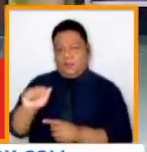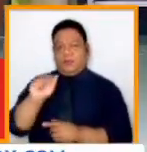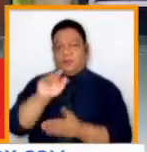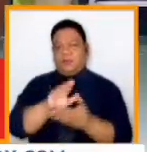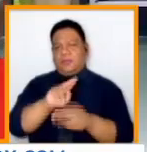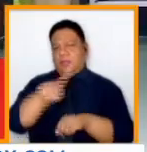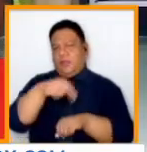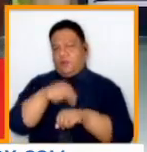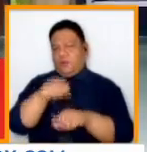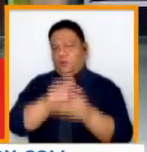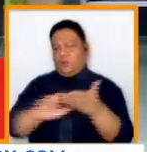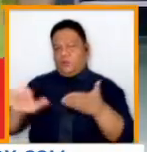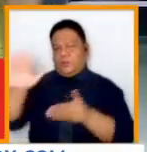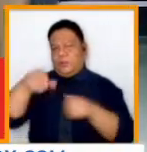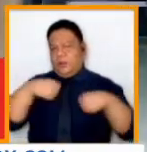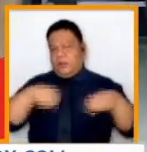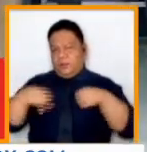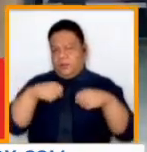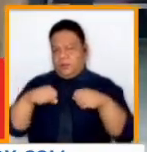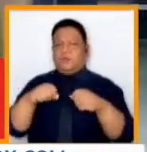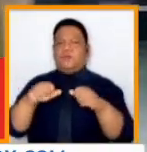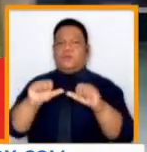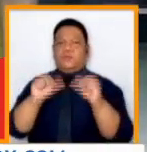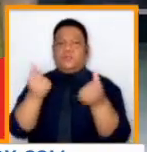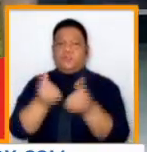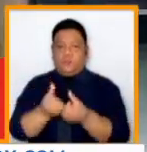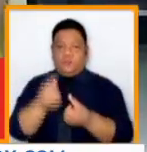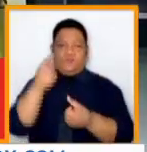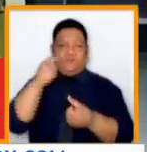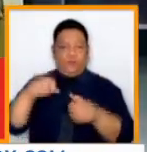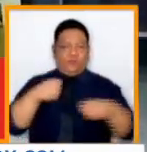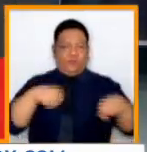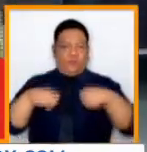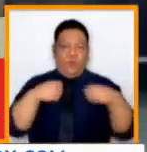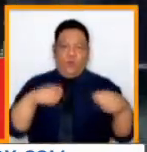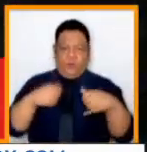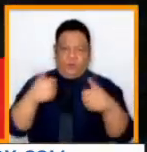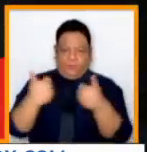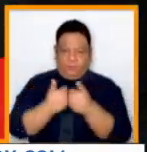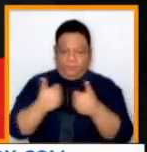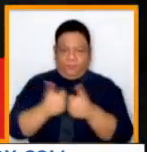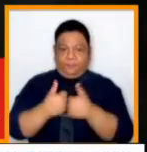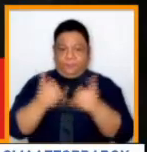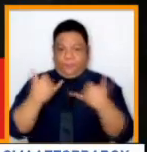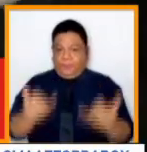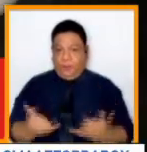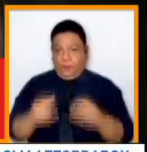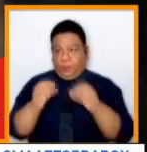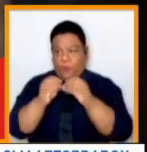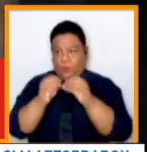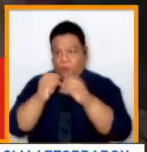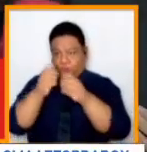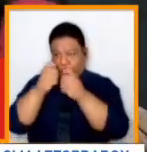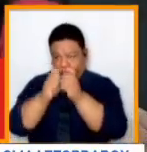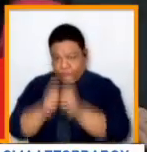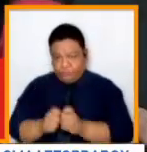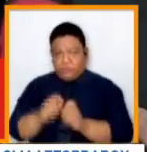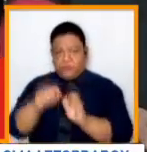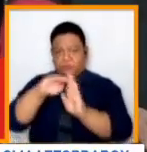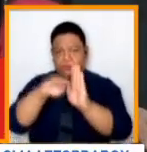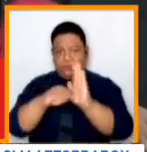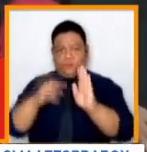ang bakunahan sa Jose Rizal University. Sa ngayon, na-draft at isinasapinal na lang daw ang mga guidelines para sa pagsisimula